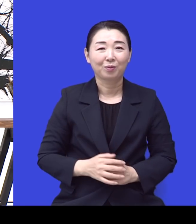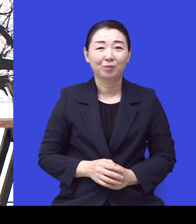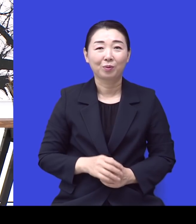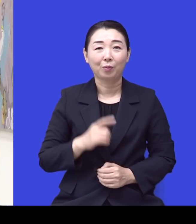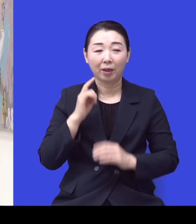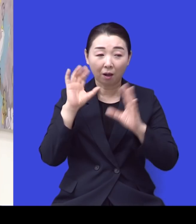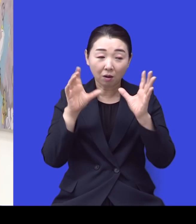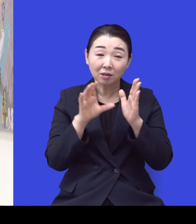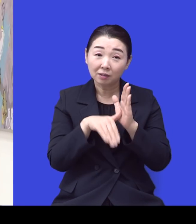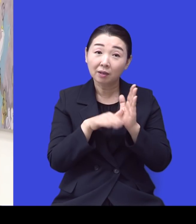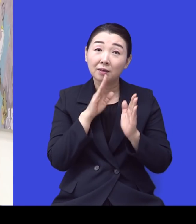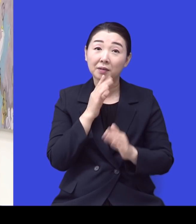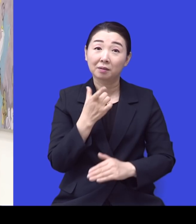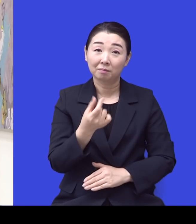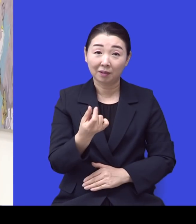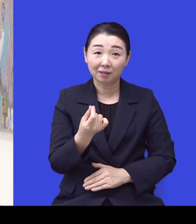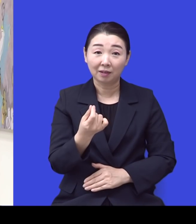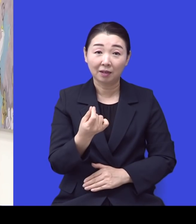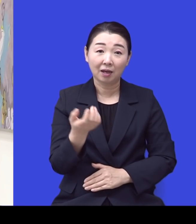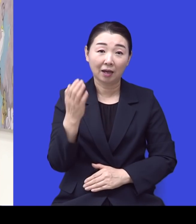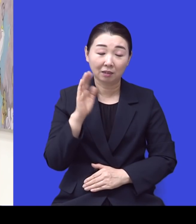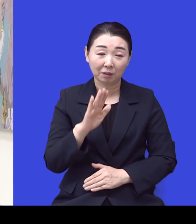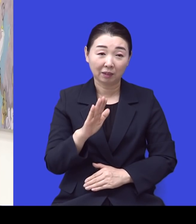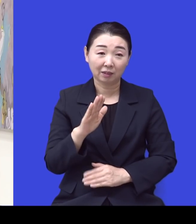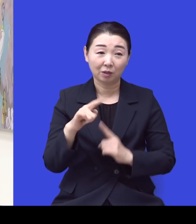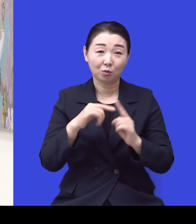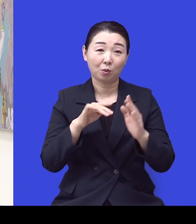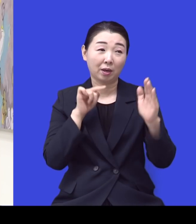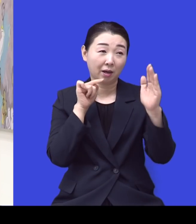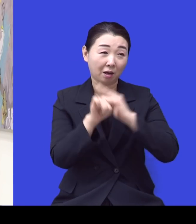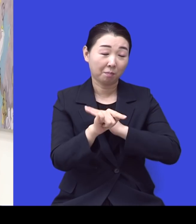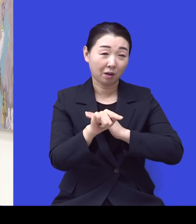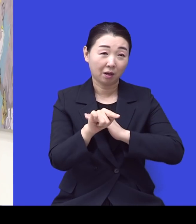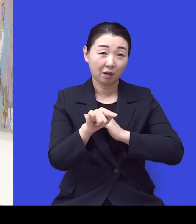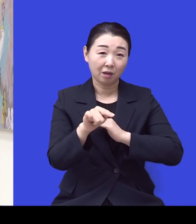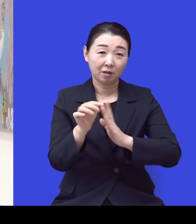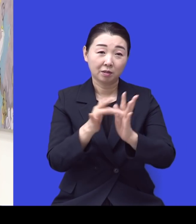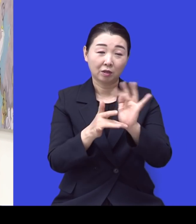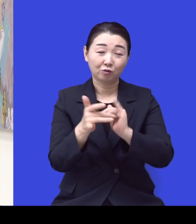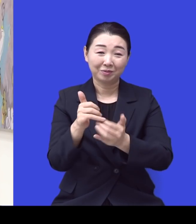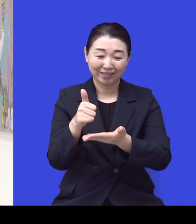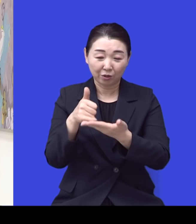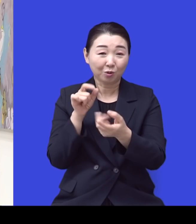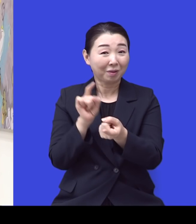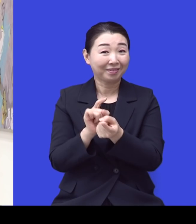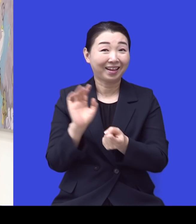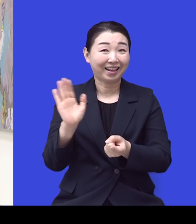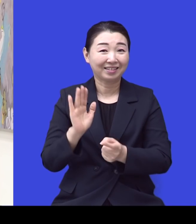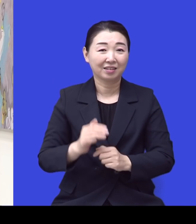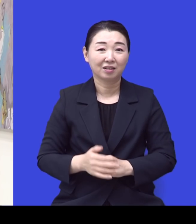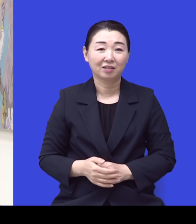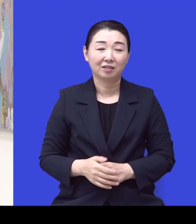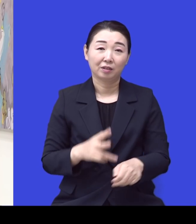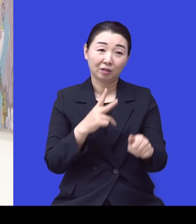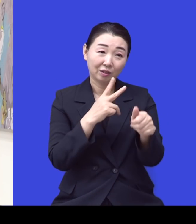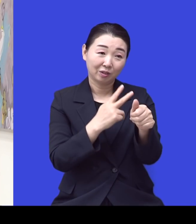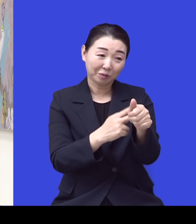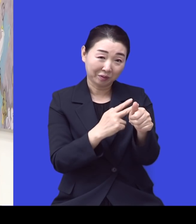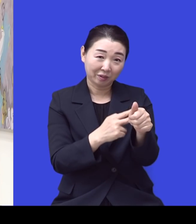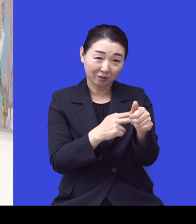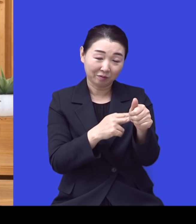어린 시절이었지만은 예. 그 당시 가자마자 제가 예수님을 인격적으로 만나고 이건 아니었는데 예, 예.